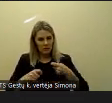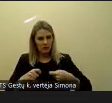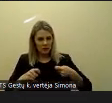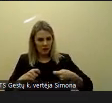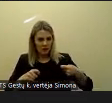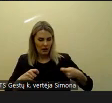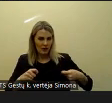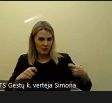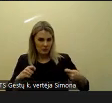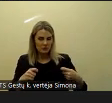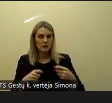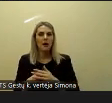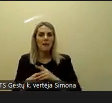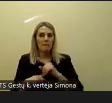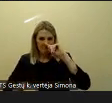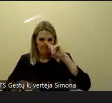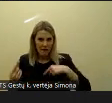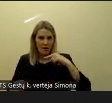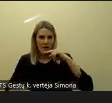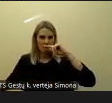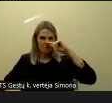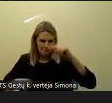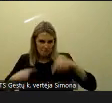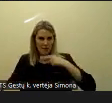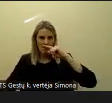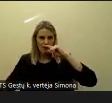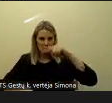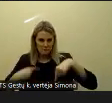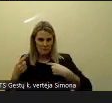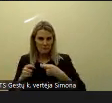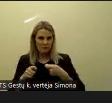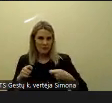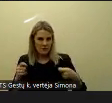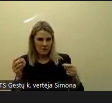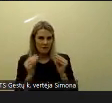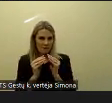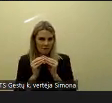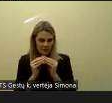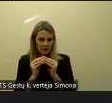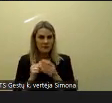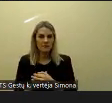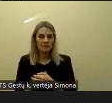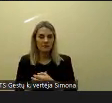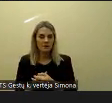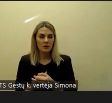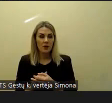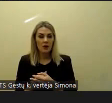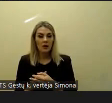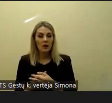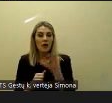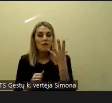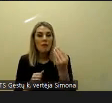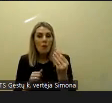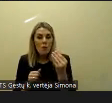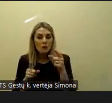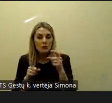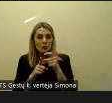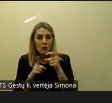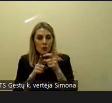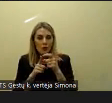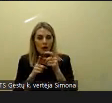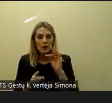savaitę, bet iš metų į metus. Ir pas jūs yra jūsų terminologija ir jūs